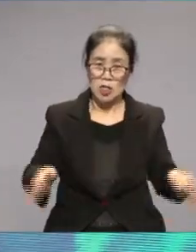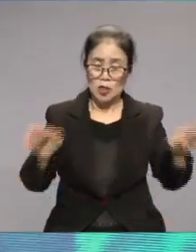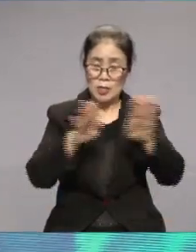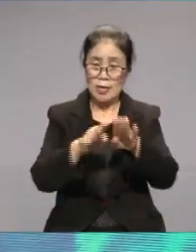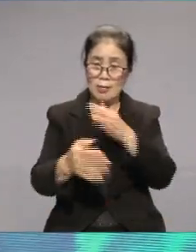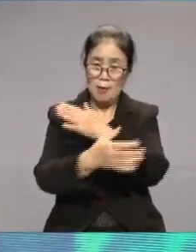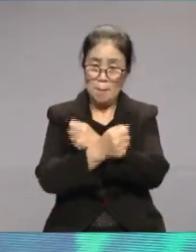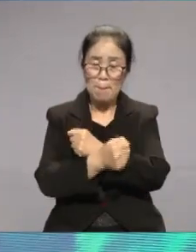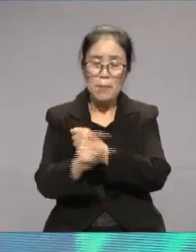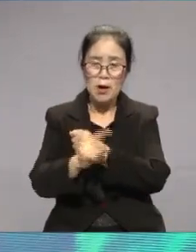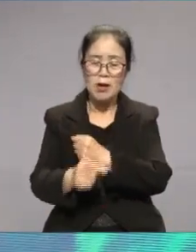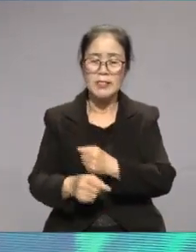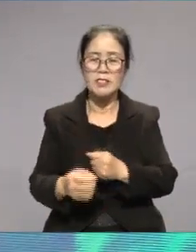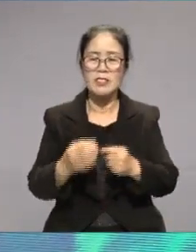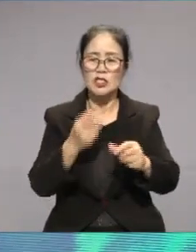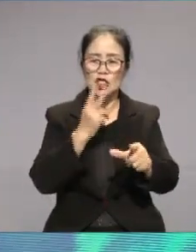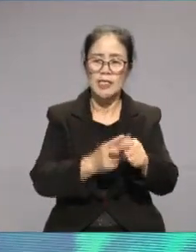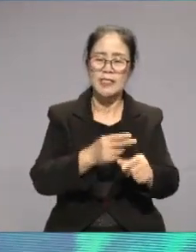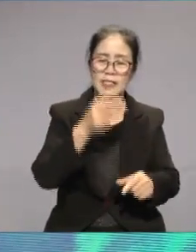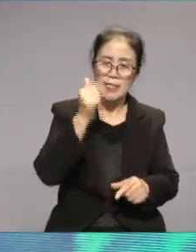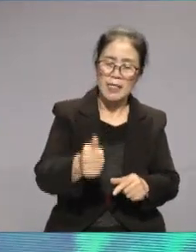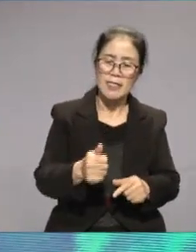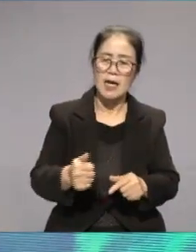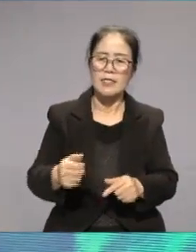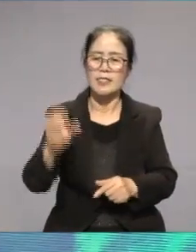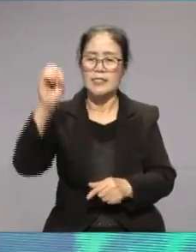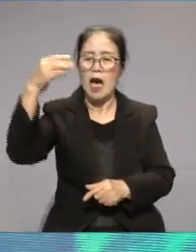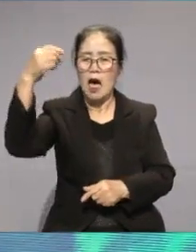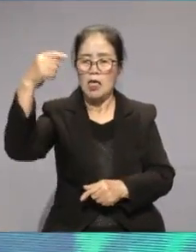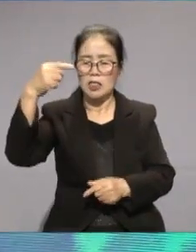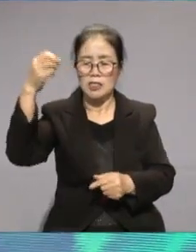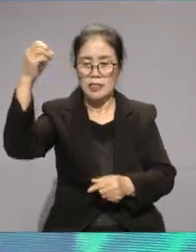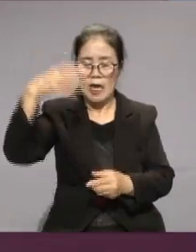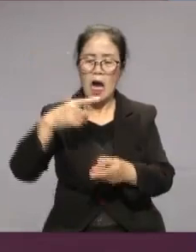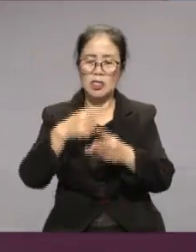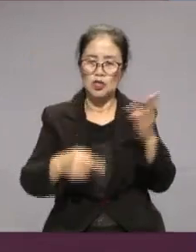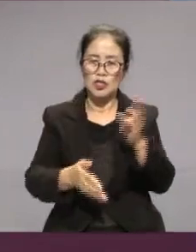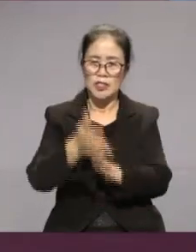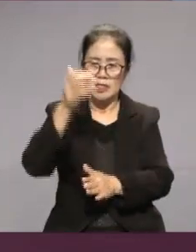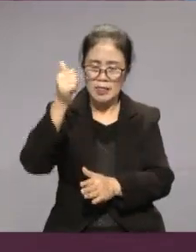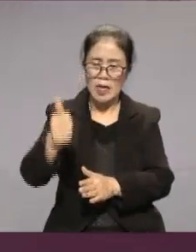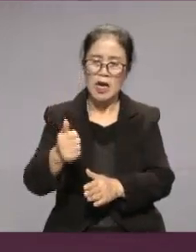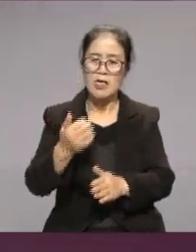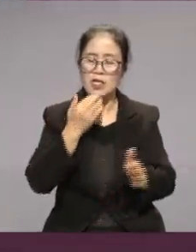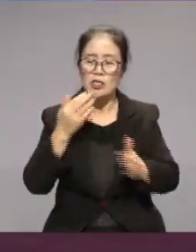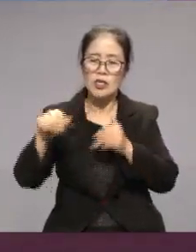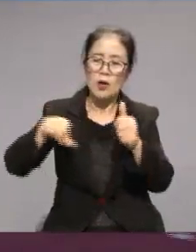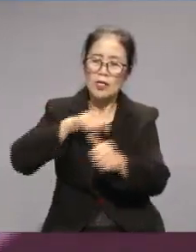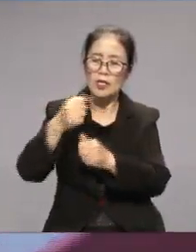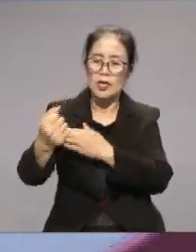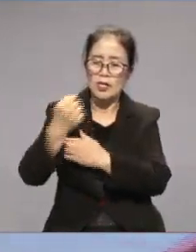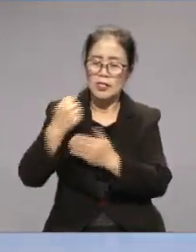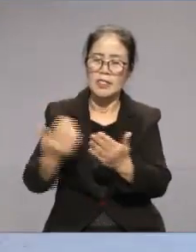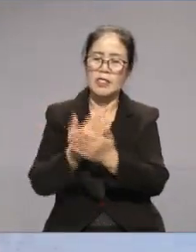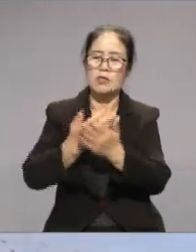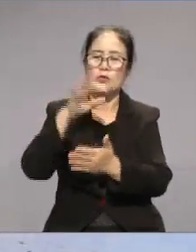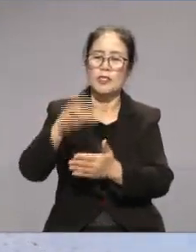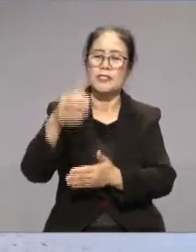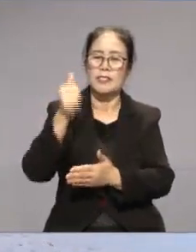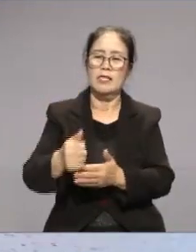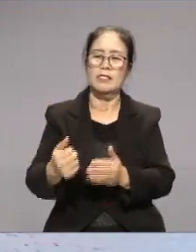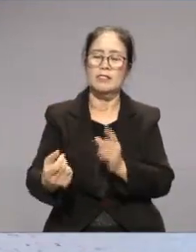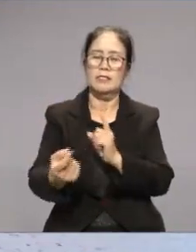협약식에는 김세용 gh 사장 강수현 양주시장 김해의 경기환경 에너지 진흥 원장 등이